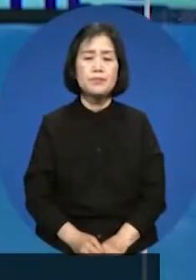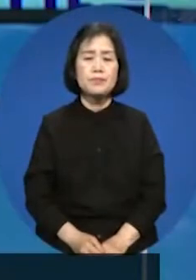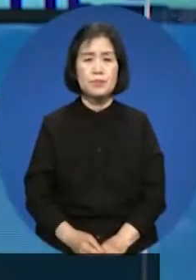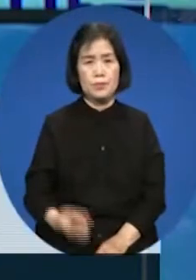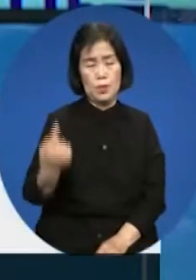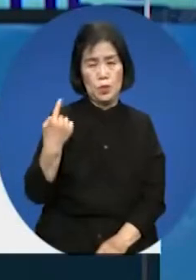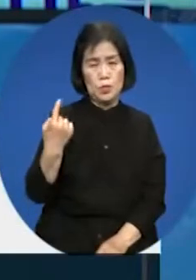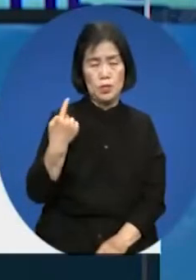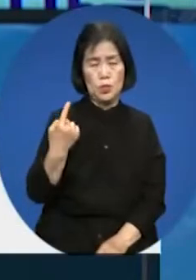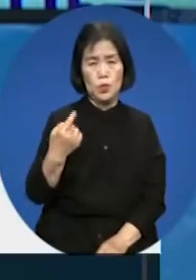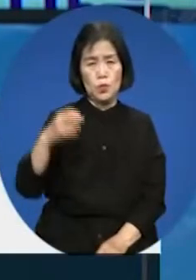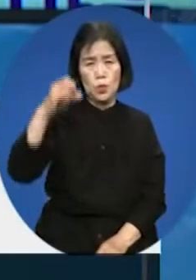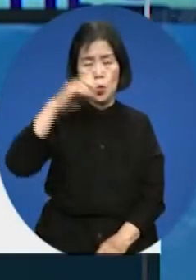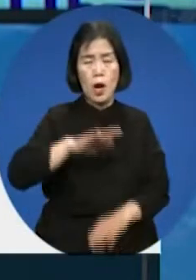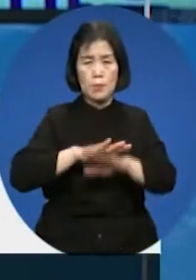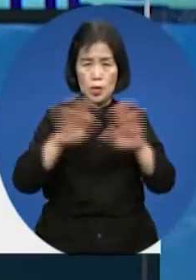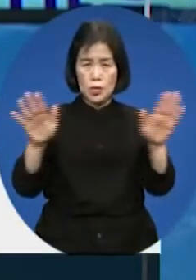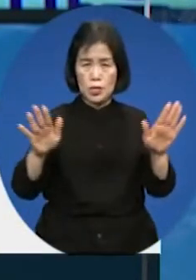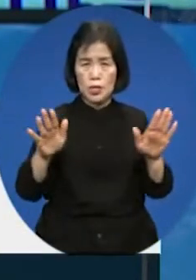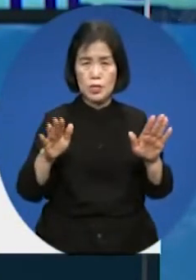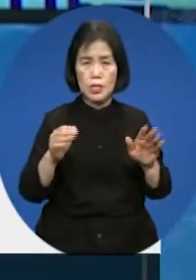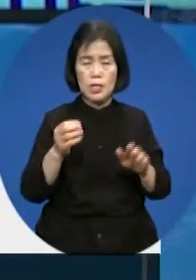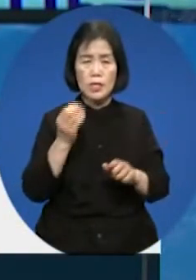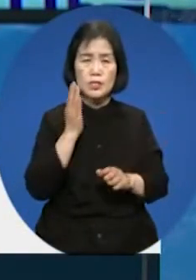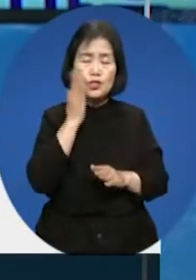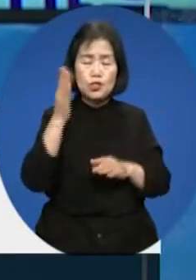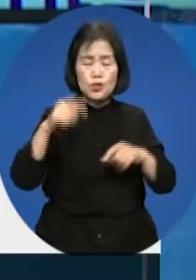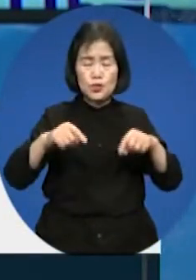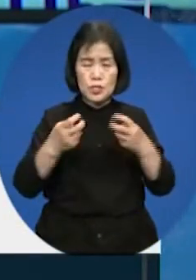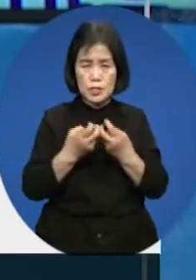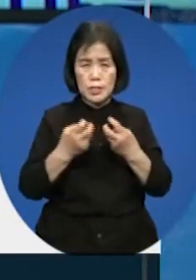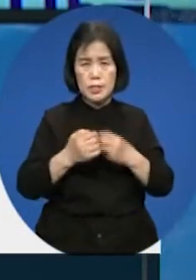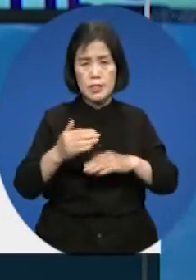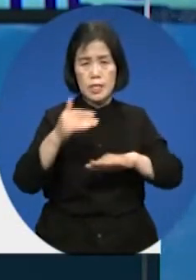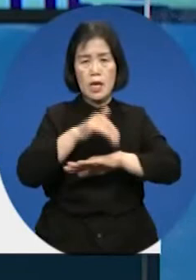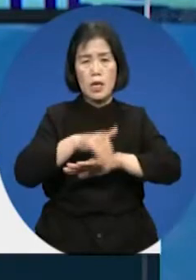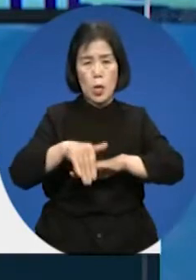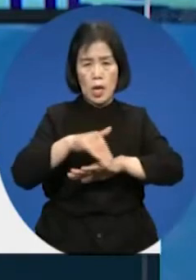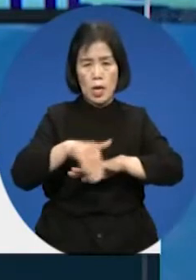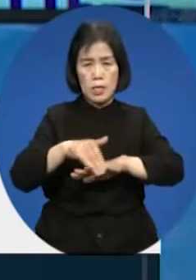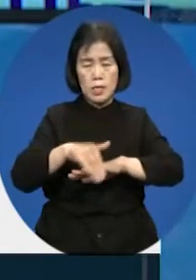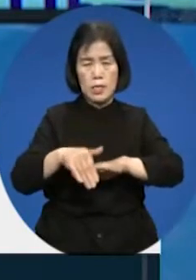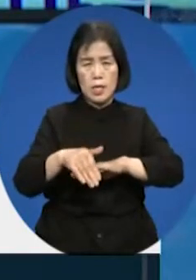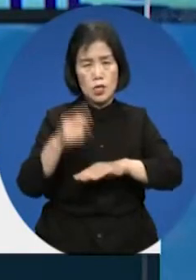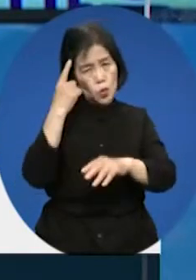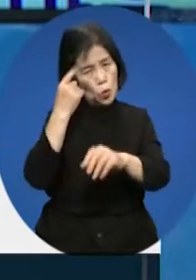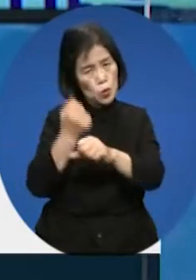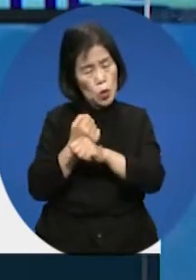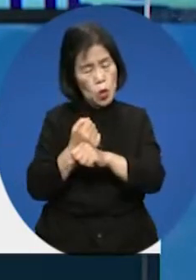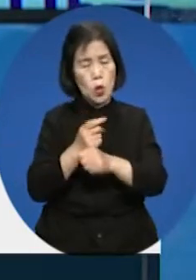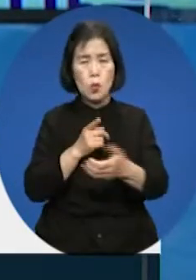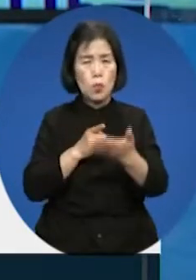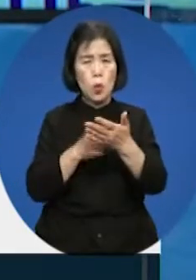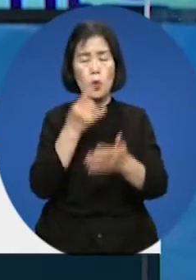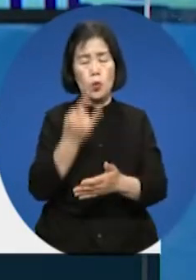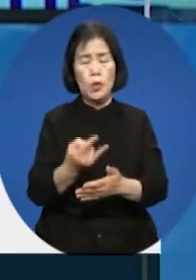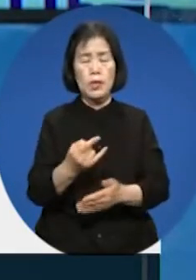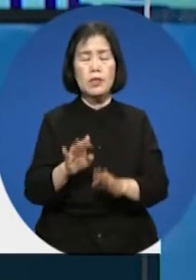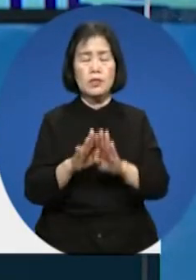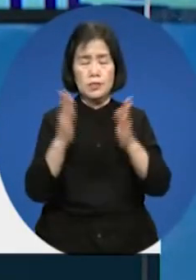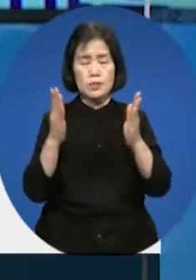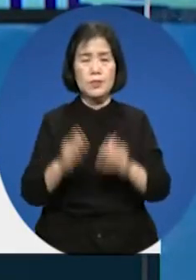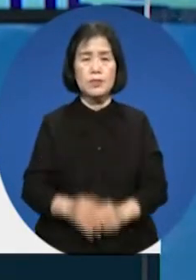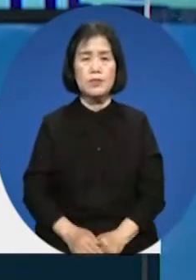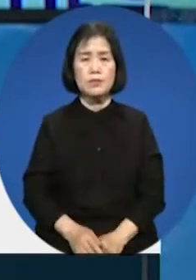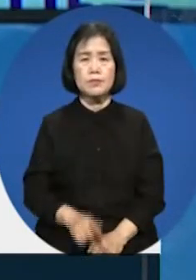어제도 광명형 그린 뉴딜 전략과 실행 계획이라고 하는 이제 용역 착수 보고회를 했는데요. 네. 가장